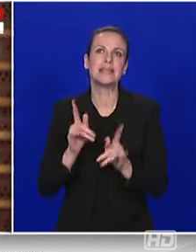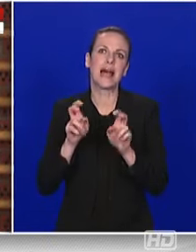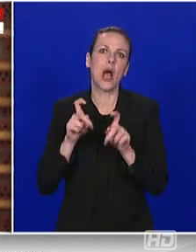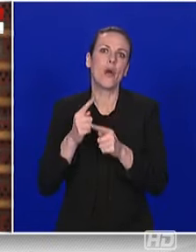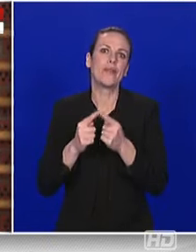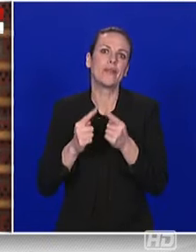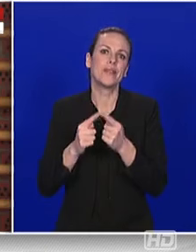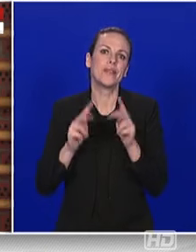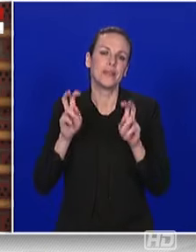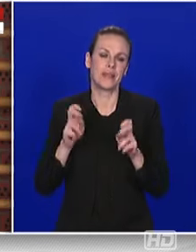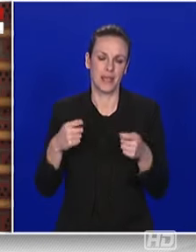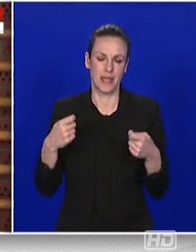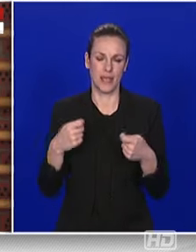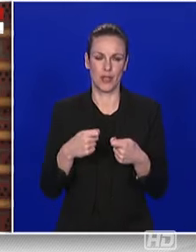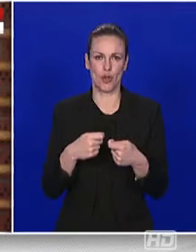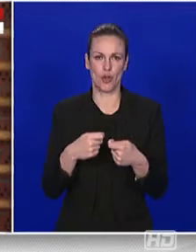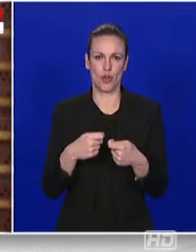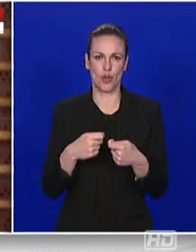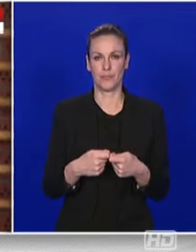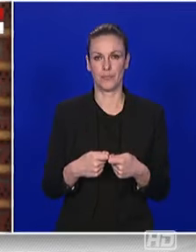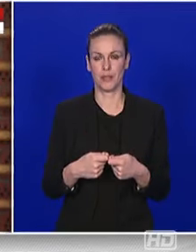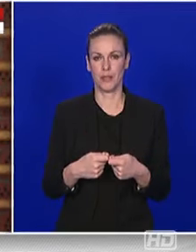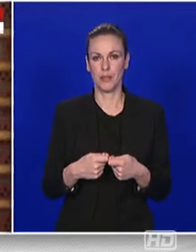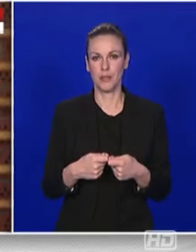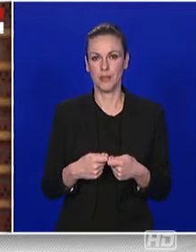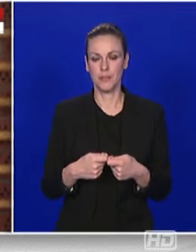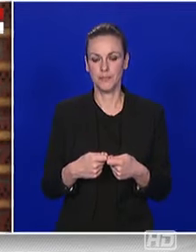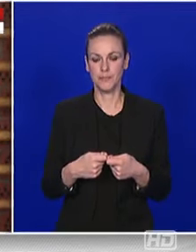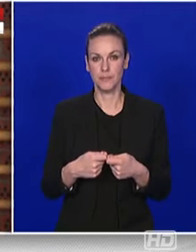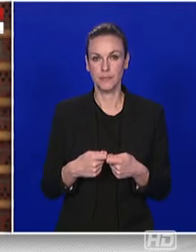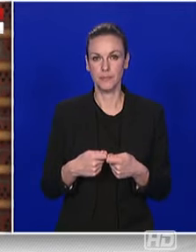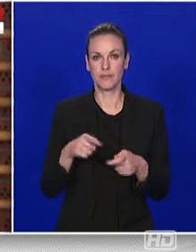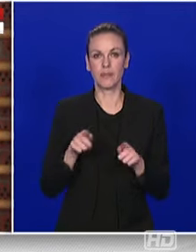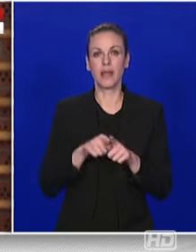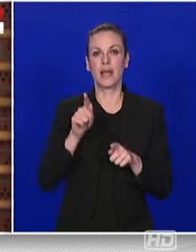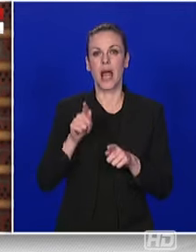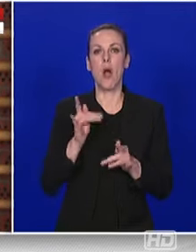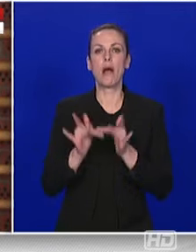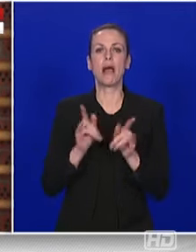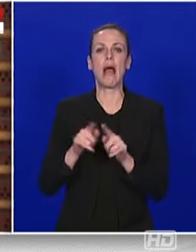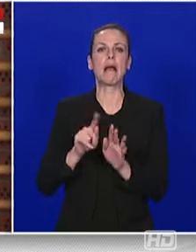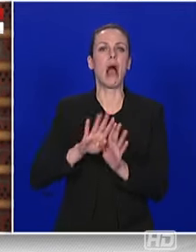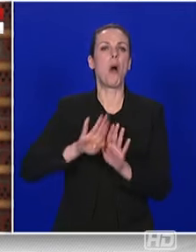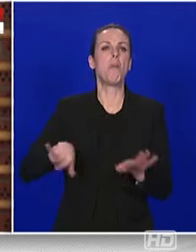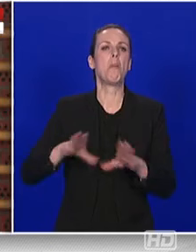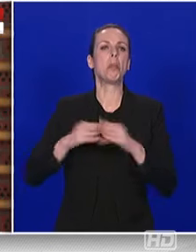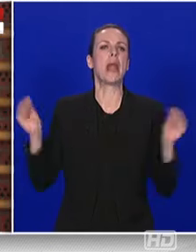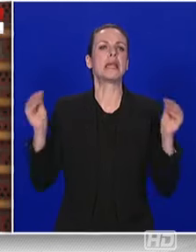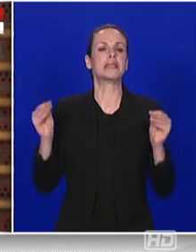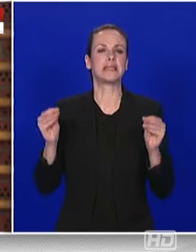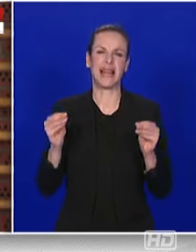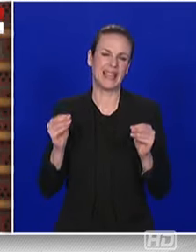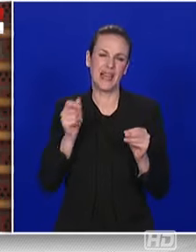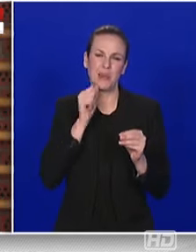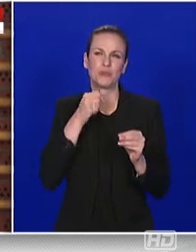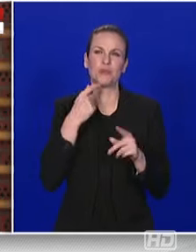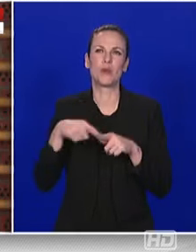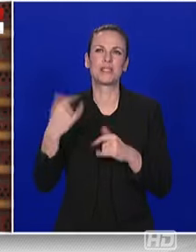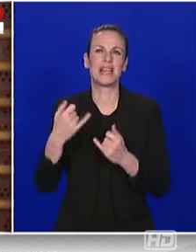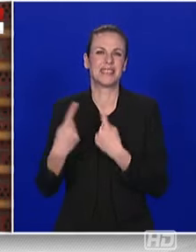kad govorimo o današnjoj situaciji, tek tako da će nestati. Dakle, ponavljam,